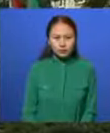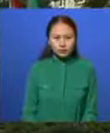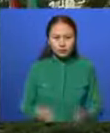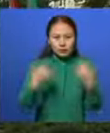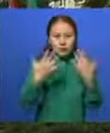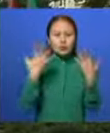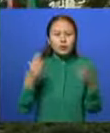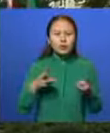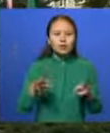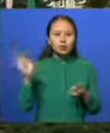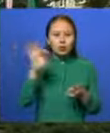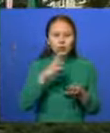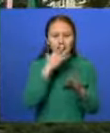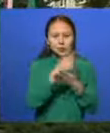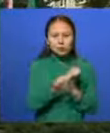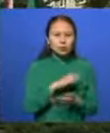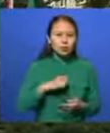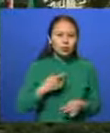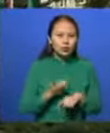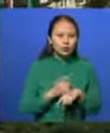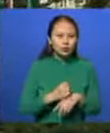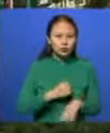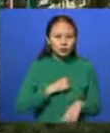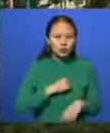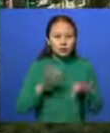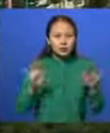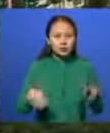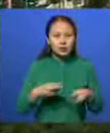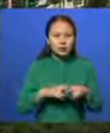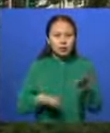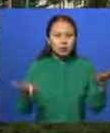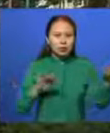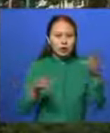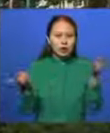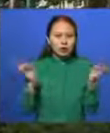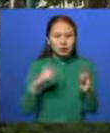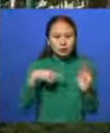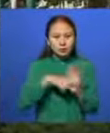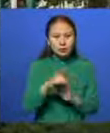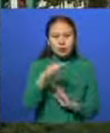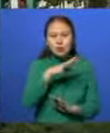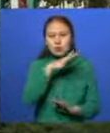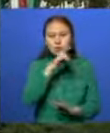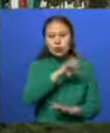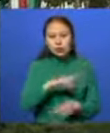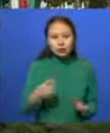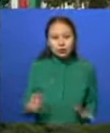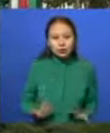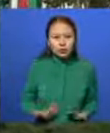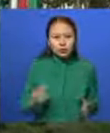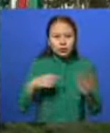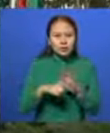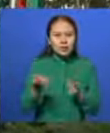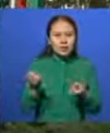Бүгінгі көмір өндірісіндегі жағдай өте аянышты. Тонналаған көмір сатылмай, тауда үйілген қалдық айналуда. Қаншама адамның тағдыры осы кен орындарымен